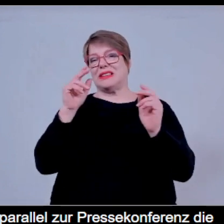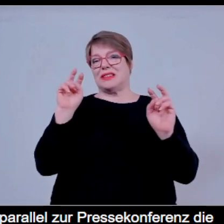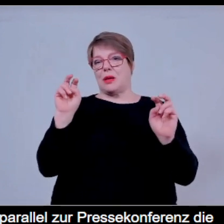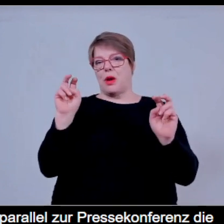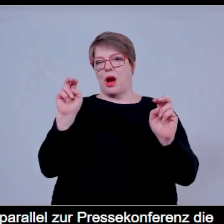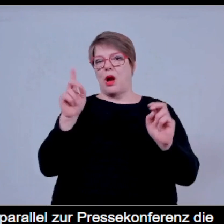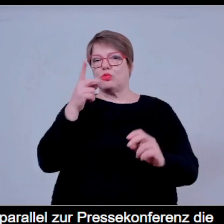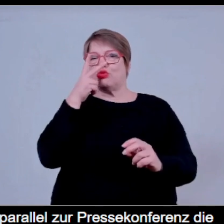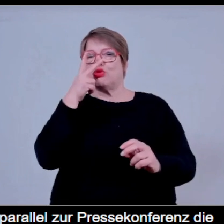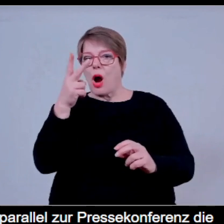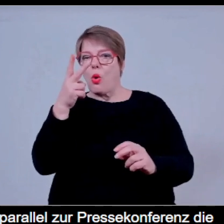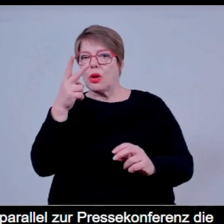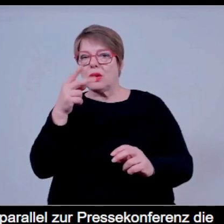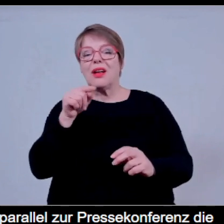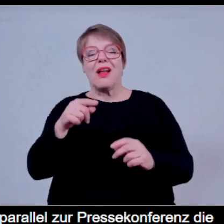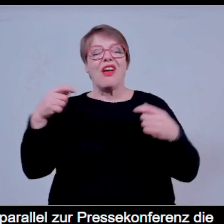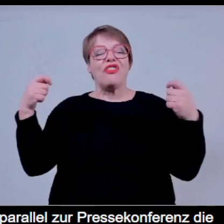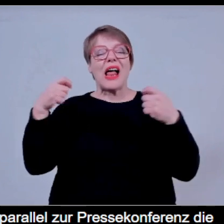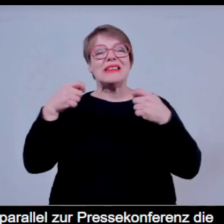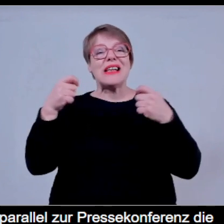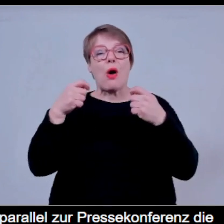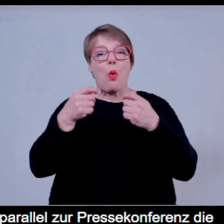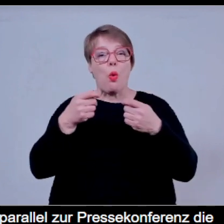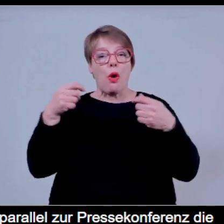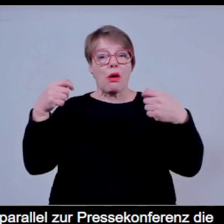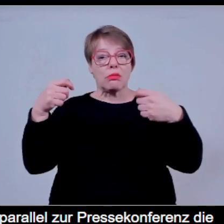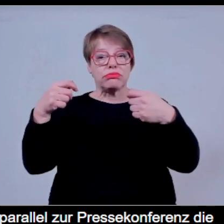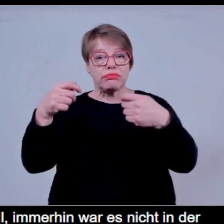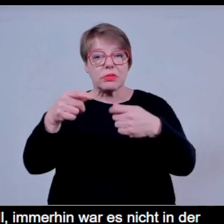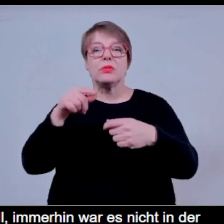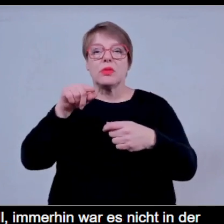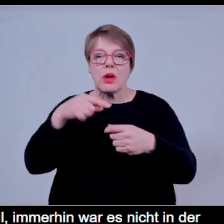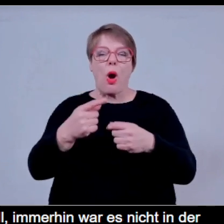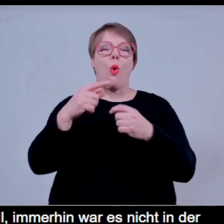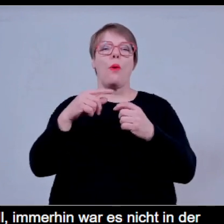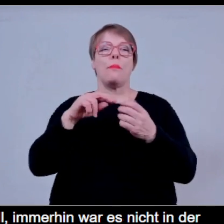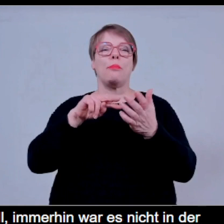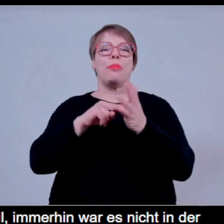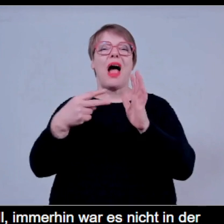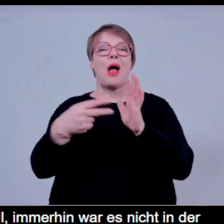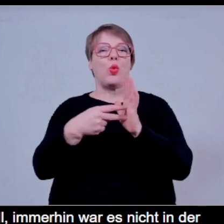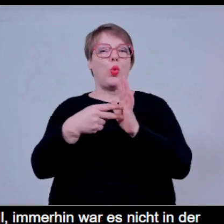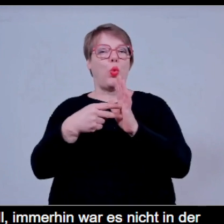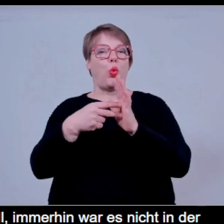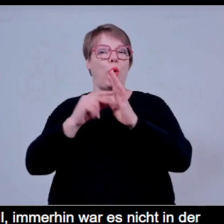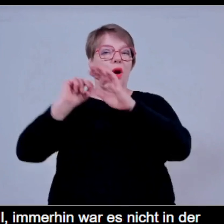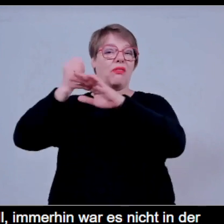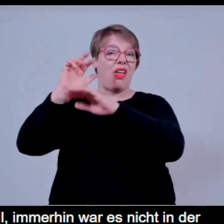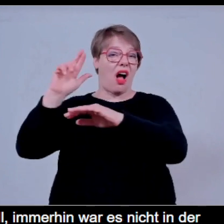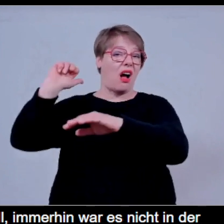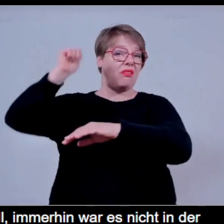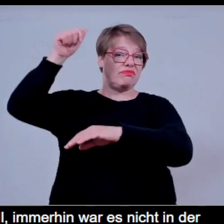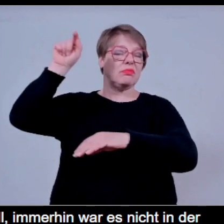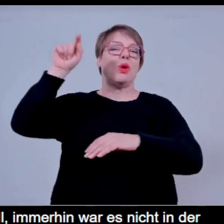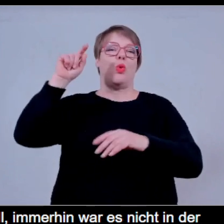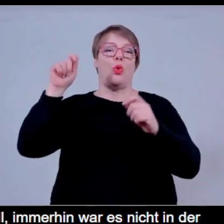Deswegen werden wir das nochmal ganz genau auch anschauen. Und man muss nochmal hinschauen, wo kommt denn das Geld her, das jetzt für die bessere Finanzierung der